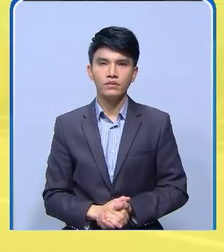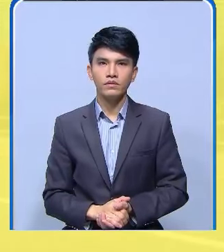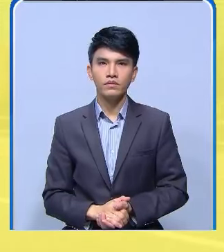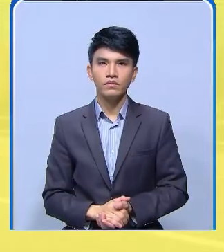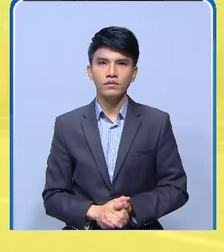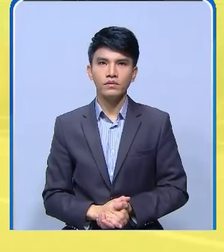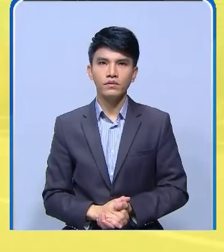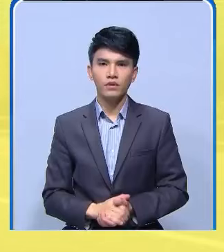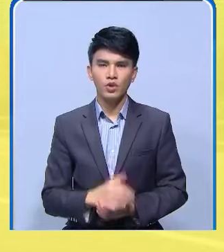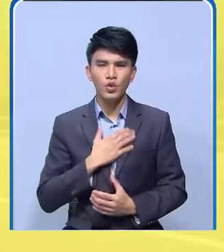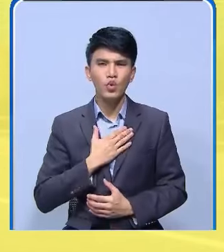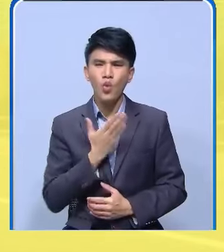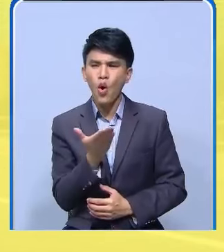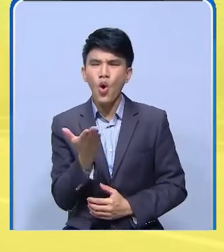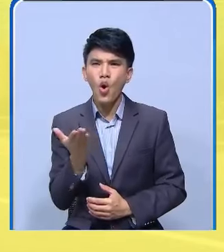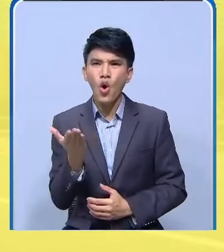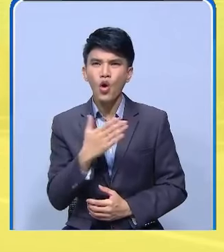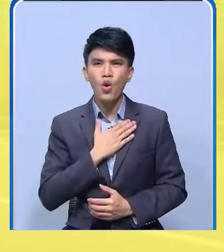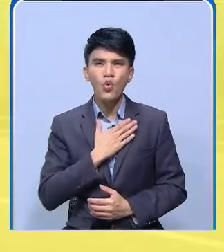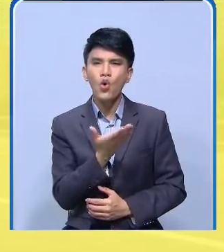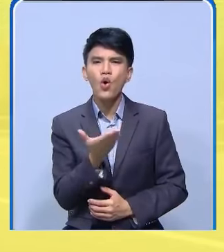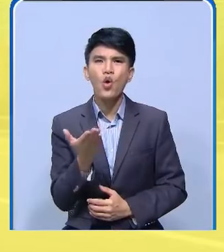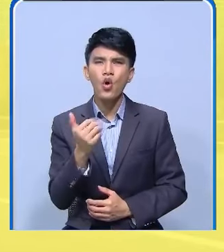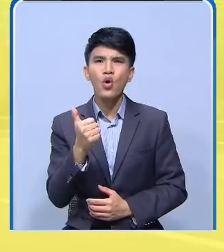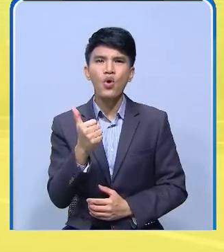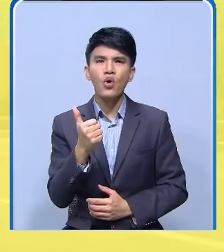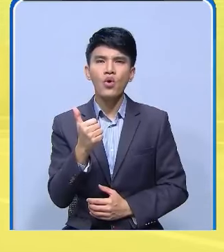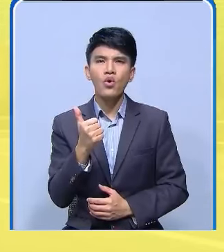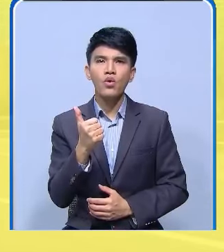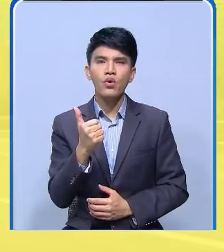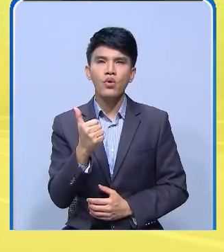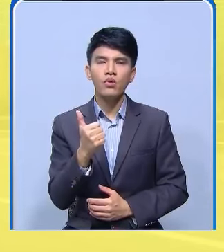พี่หนูพ่อร้องพี่หนูพ่อร้อง